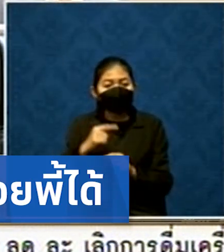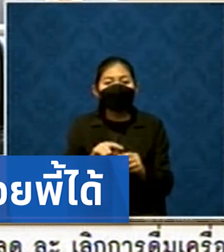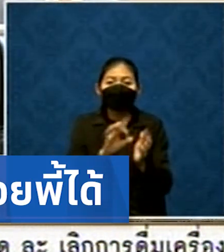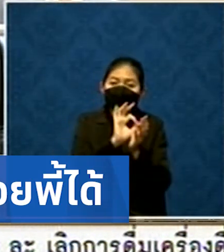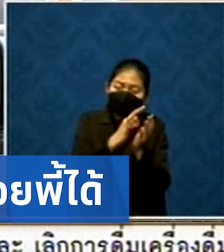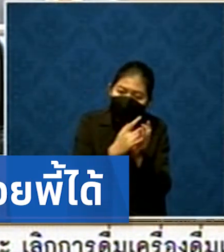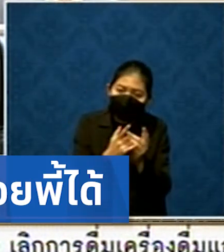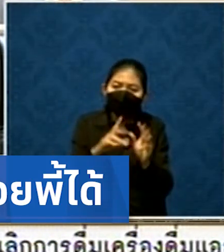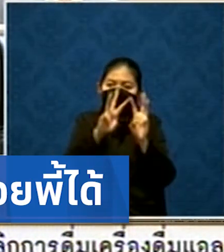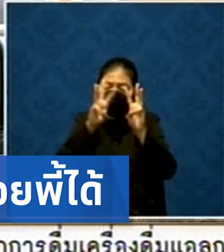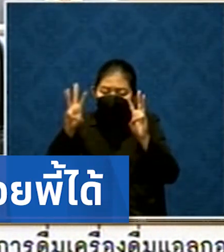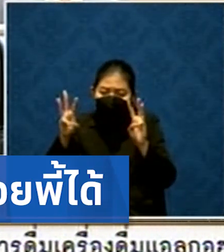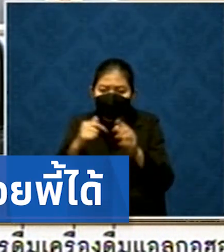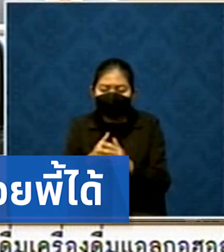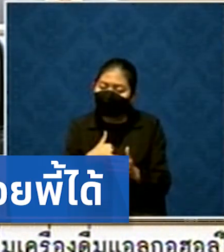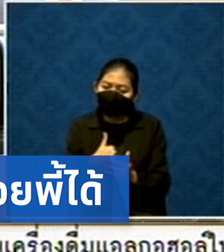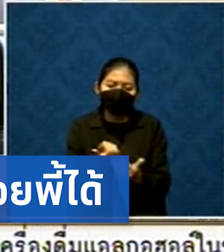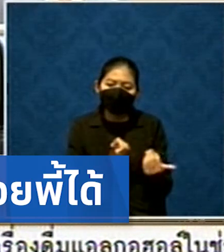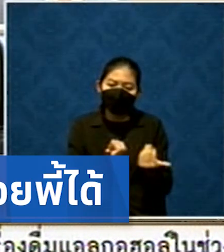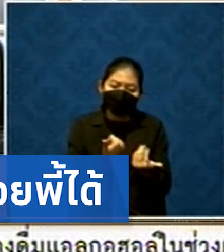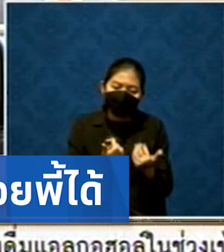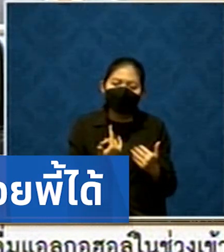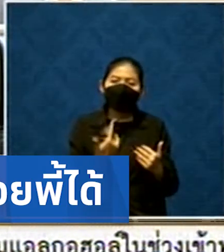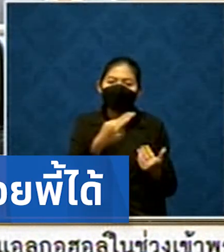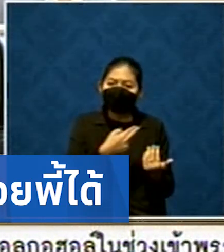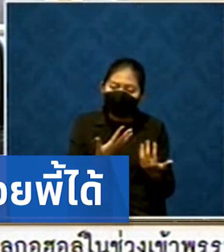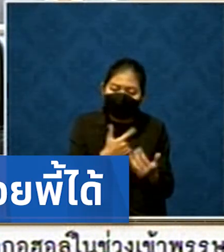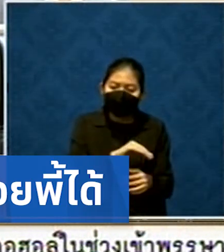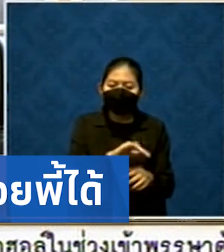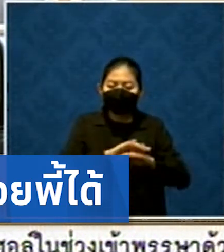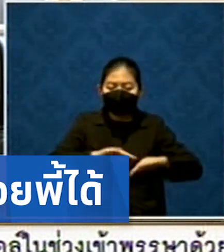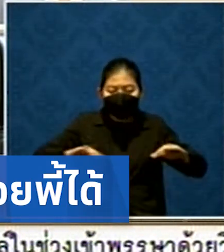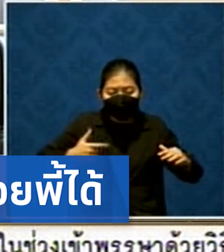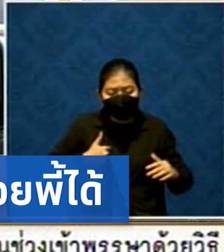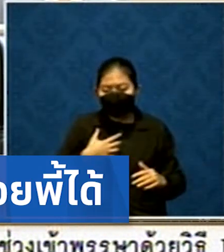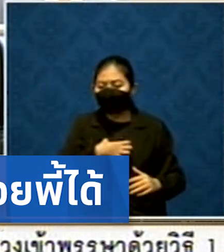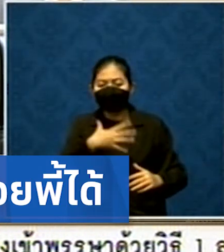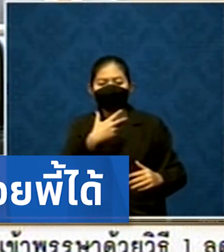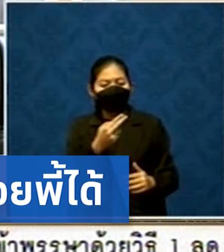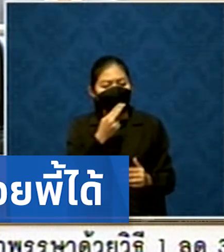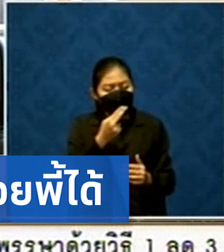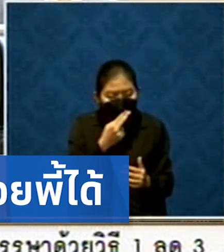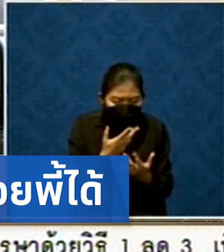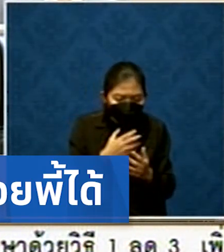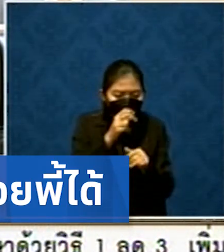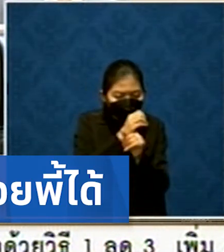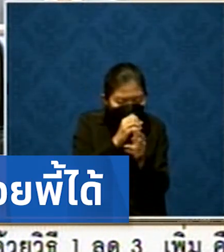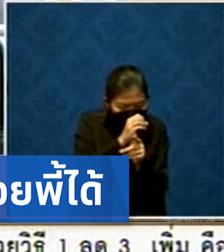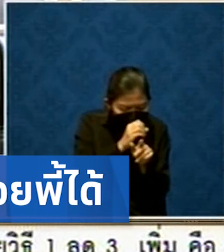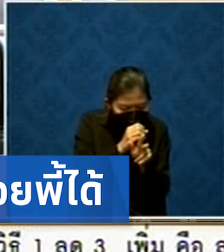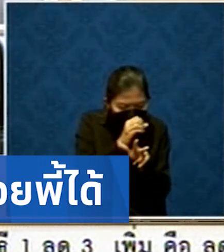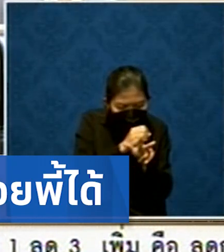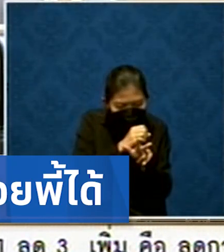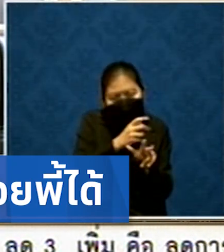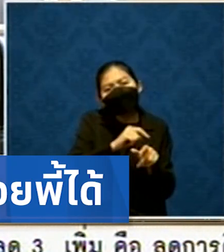ซึ่งใช้กัญชาเพื่อการแพทย์เป็นข้ออ้างในการปล่อยให้เกิดกัญชาเสรีแบบสุดโต่ง3จังหวัดภาคใต้คุกกลาย